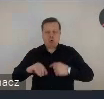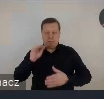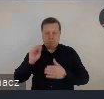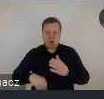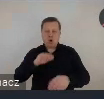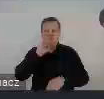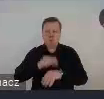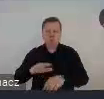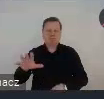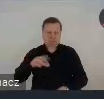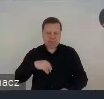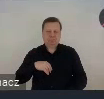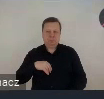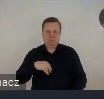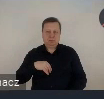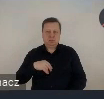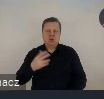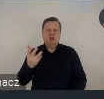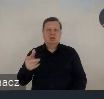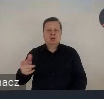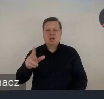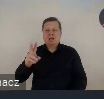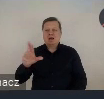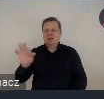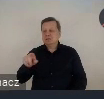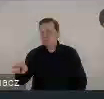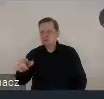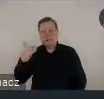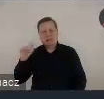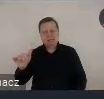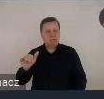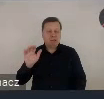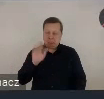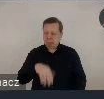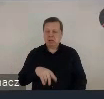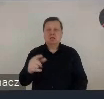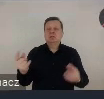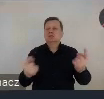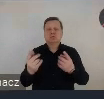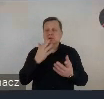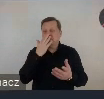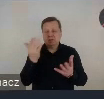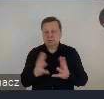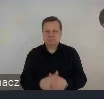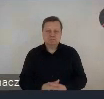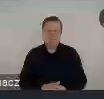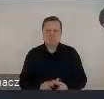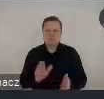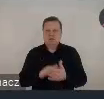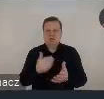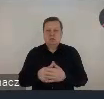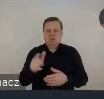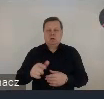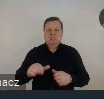podpisać umowę niż ta, która widnieje w Krajowym Rejestrze Sądowym. Mianowicie to jest sytuacja, kiedy nastąpi zmiana w